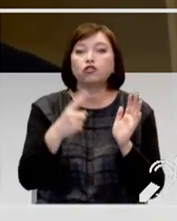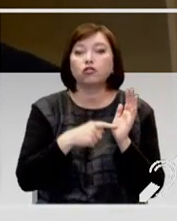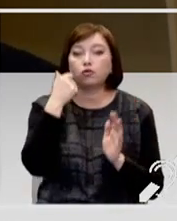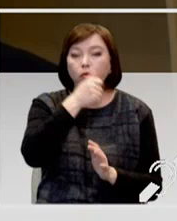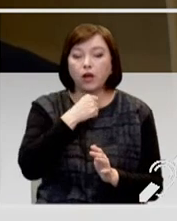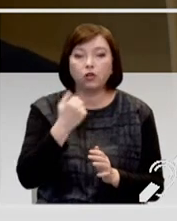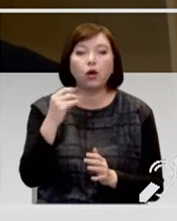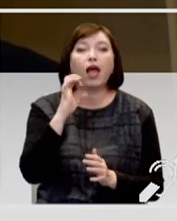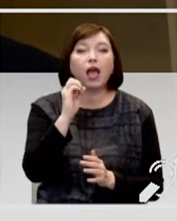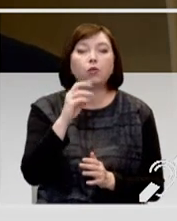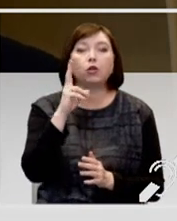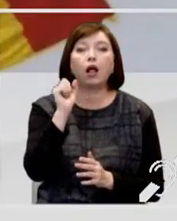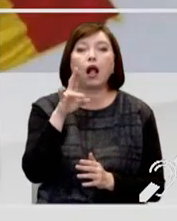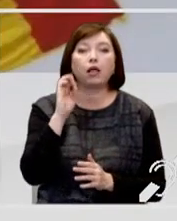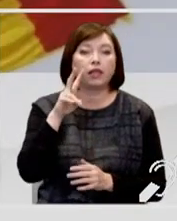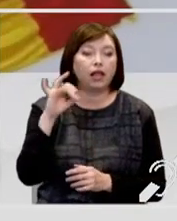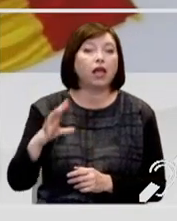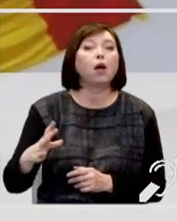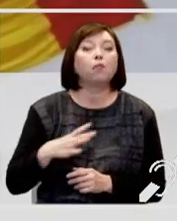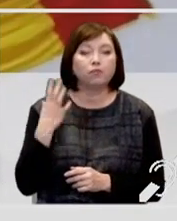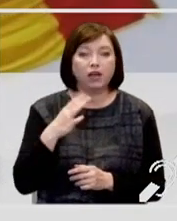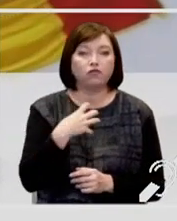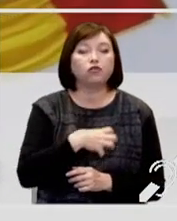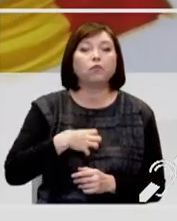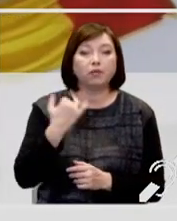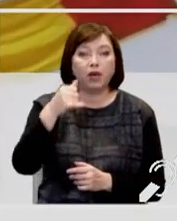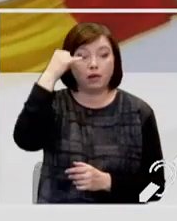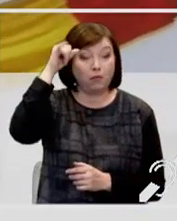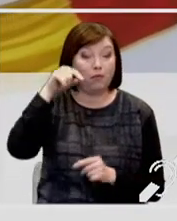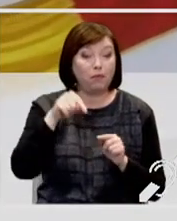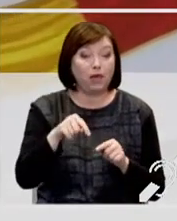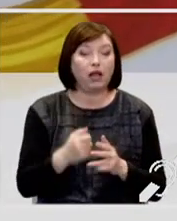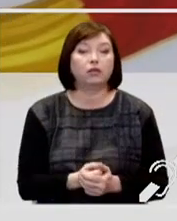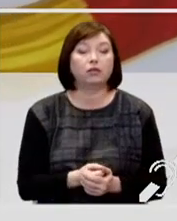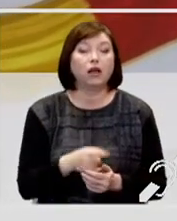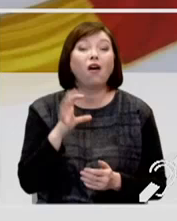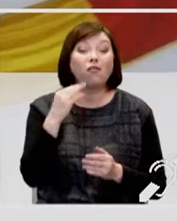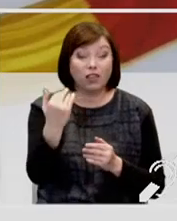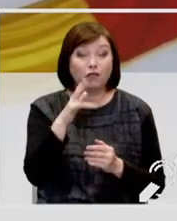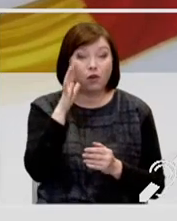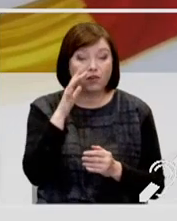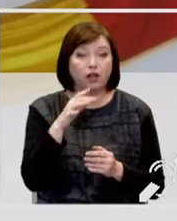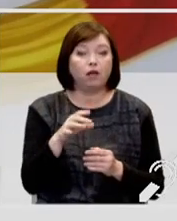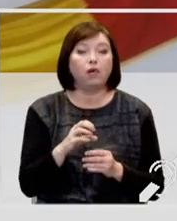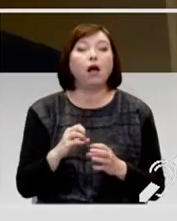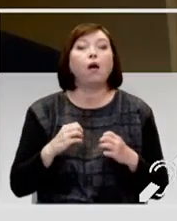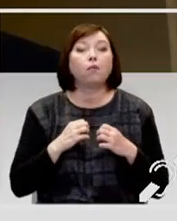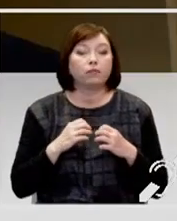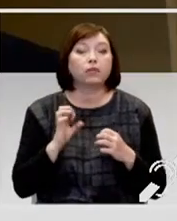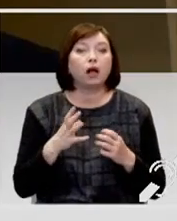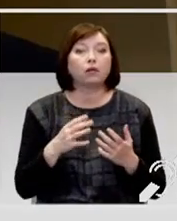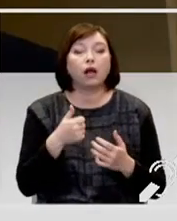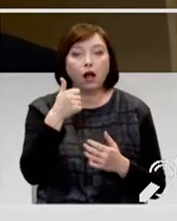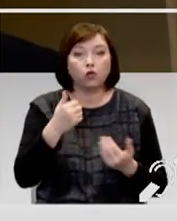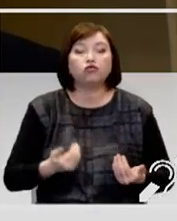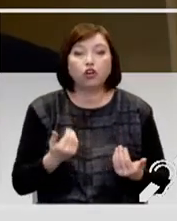de către Emanuel Catelli, fostul prefect de Bălți, pe timpul căruia prosperitatea oamenilor a